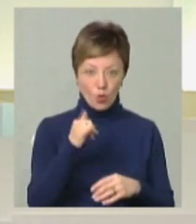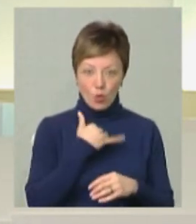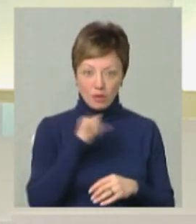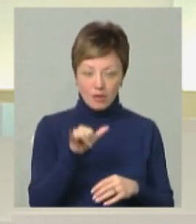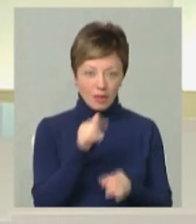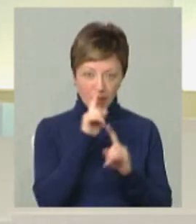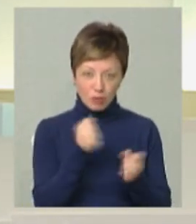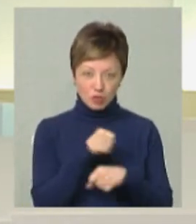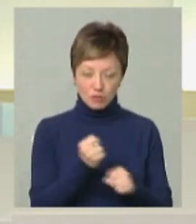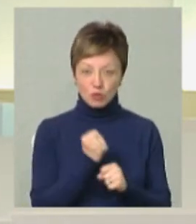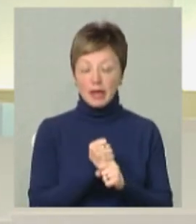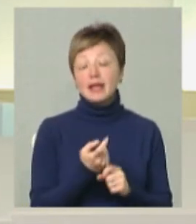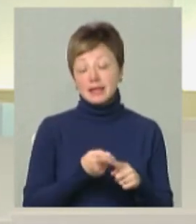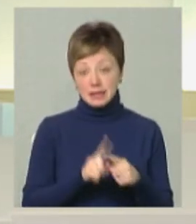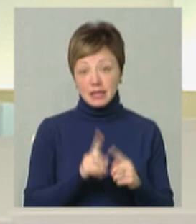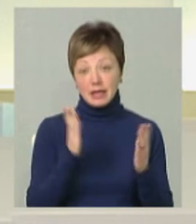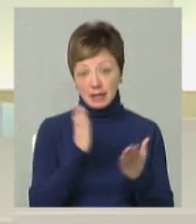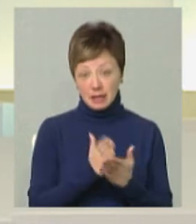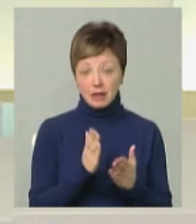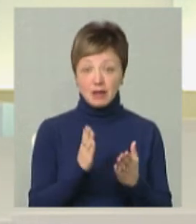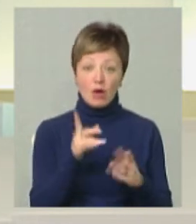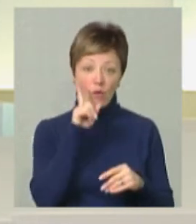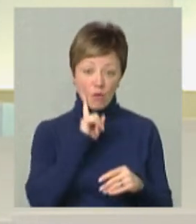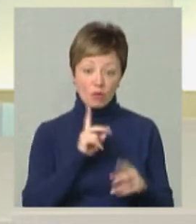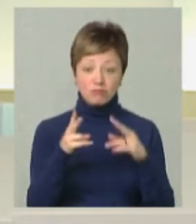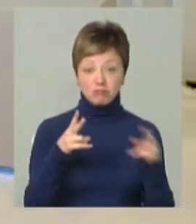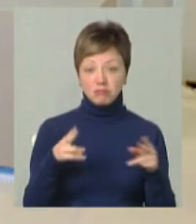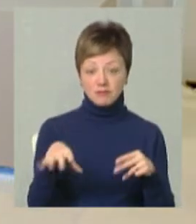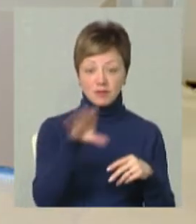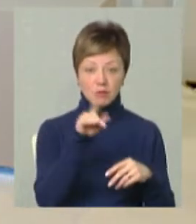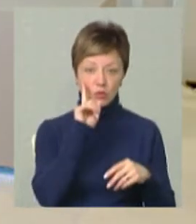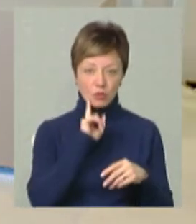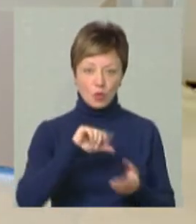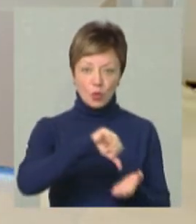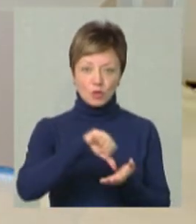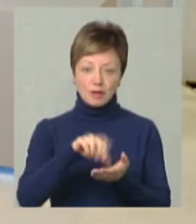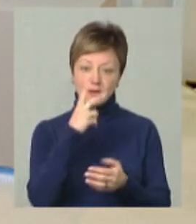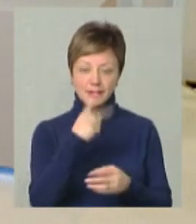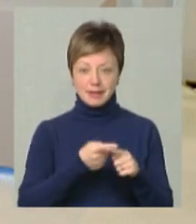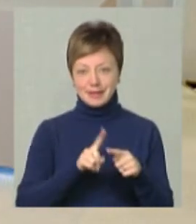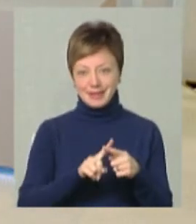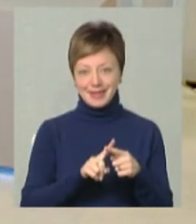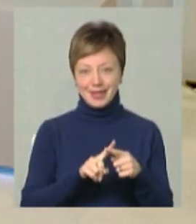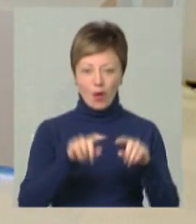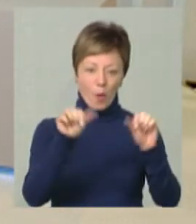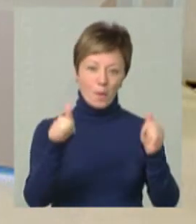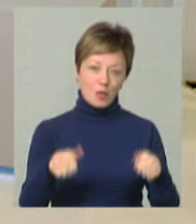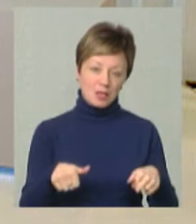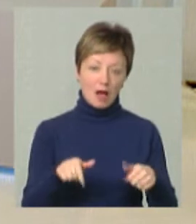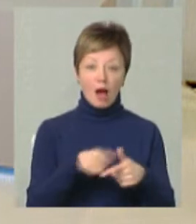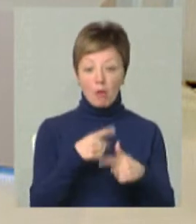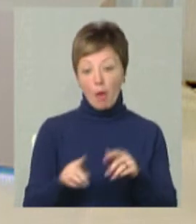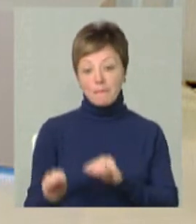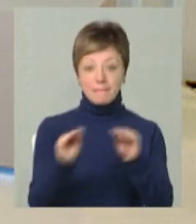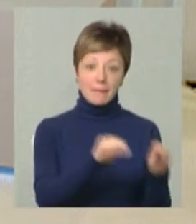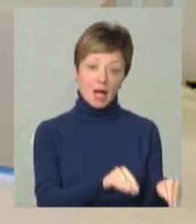можемо цього дозволити. Так. Тому це є спосіб… Щоб комфортно було так, всім… Учасникам так. Цієї композиції. Або ж